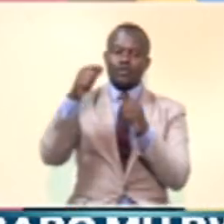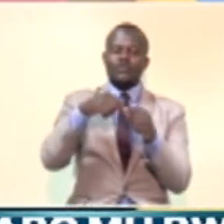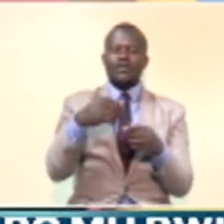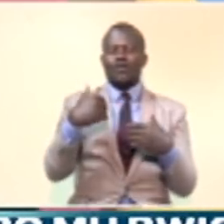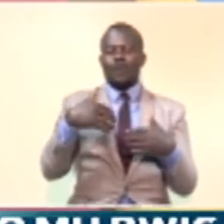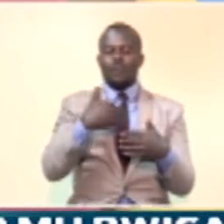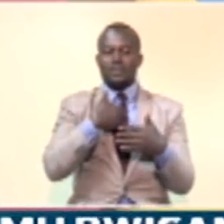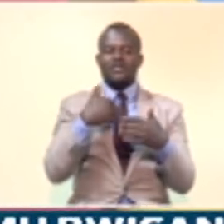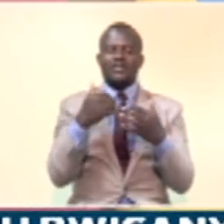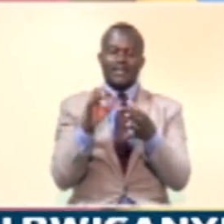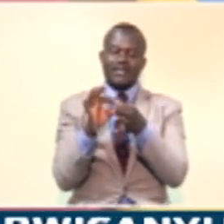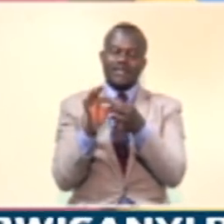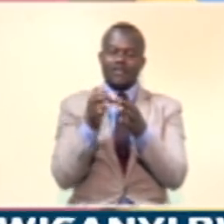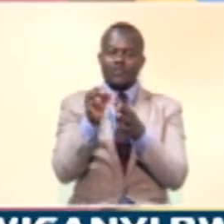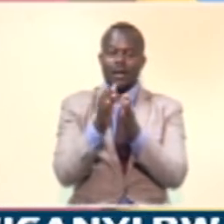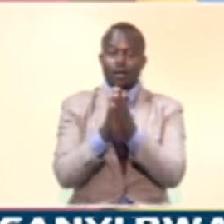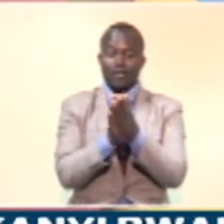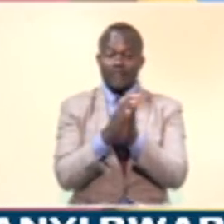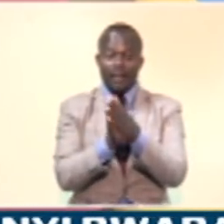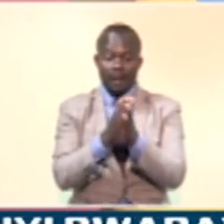bifite isano n'ayo mateka.